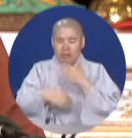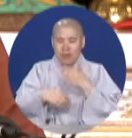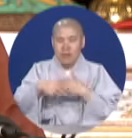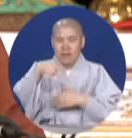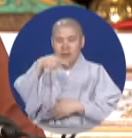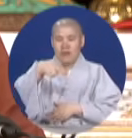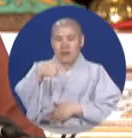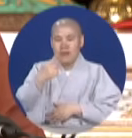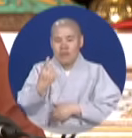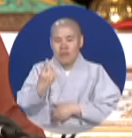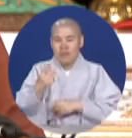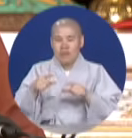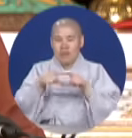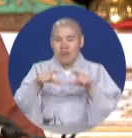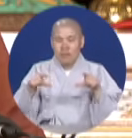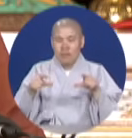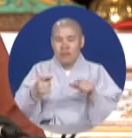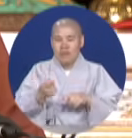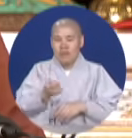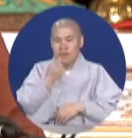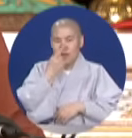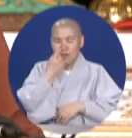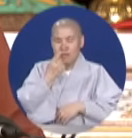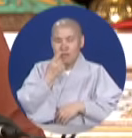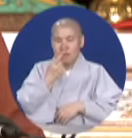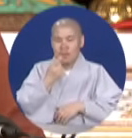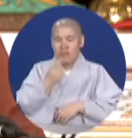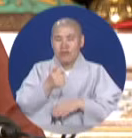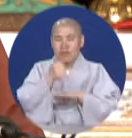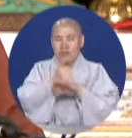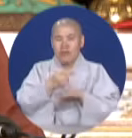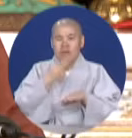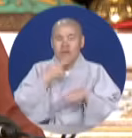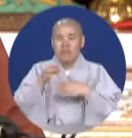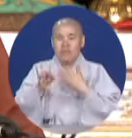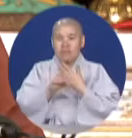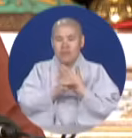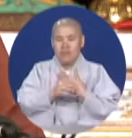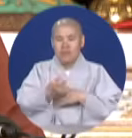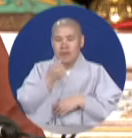그런데 일반 학문은 결론이 없으면 그건 학설이 아닙니다.